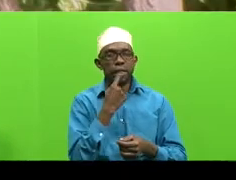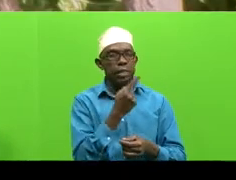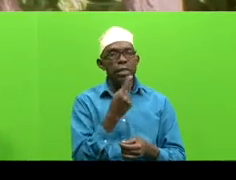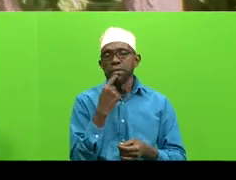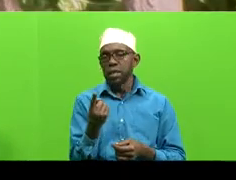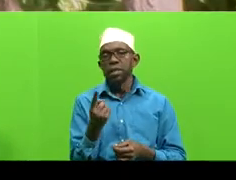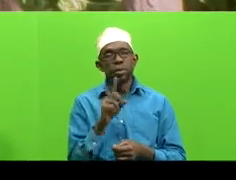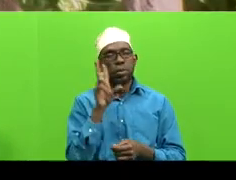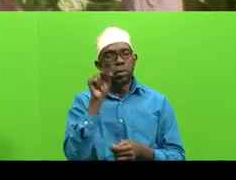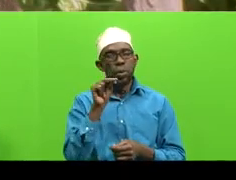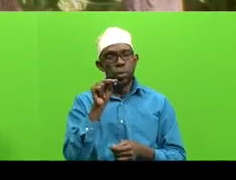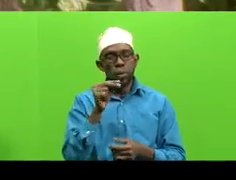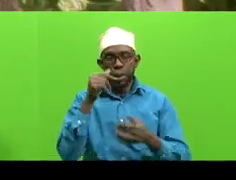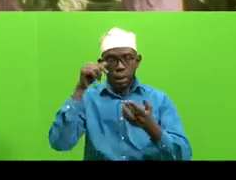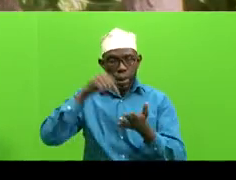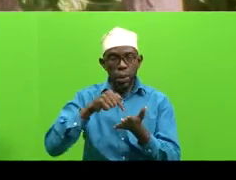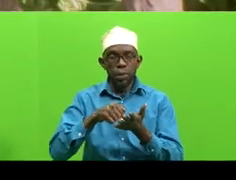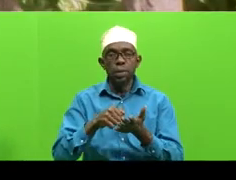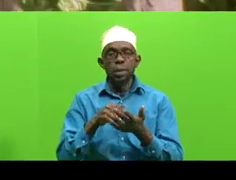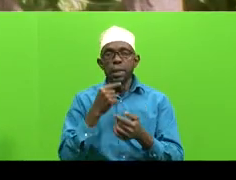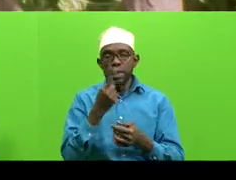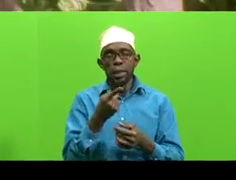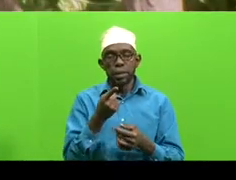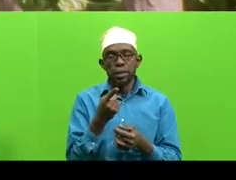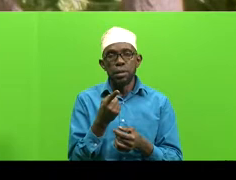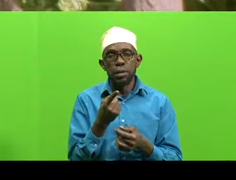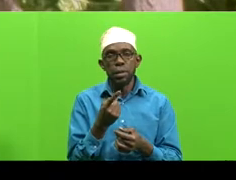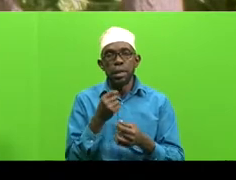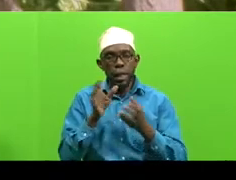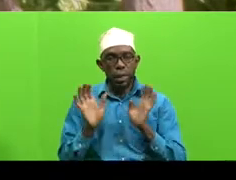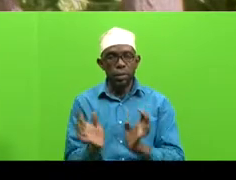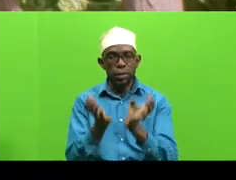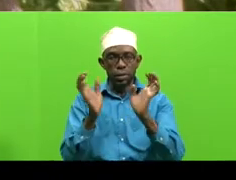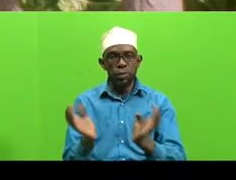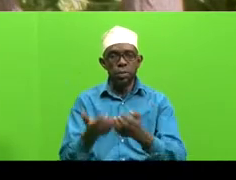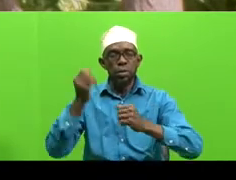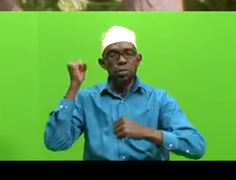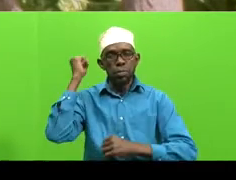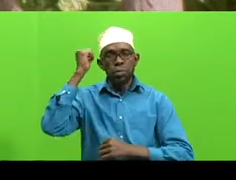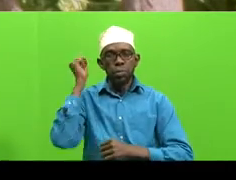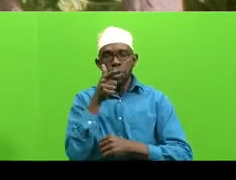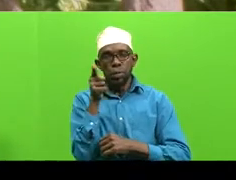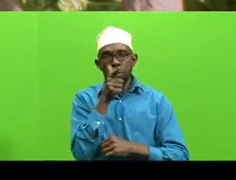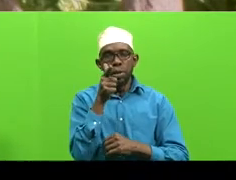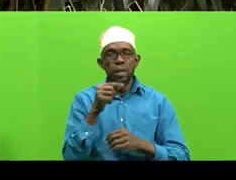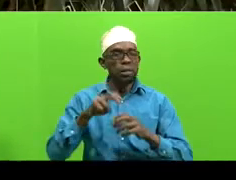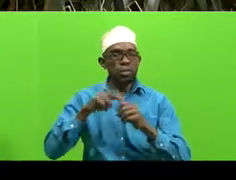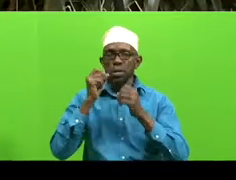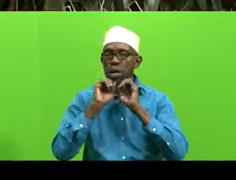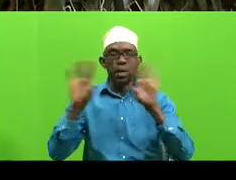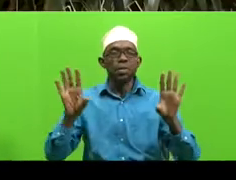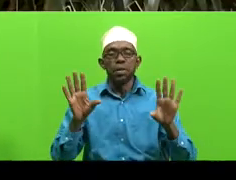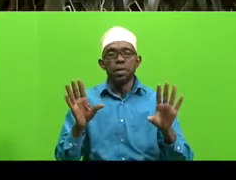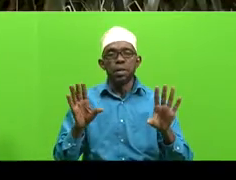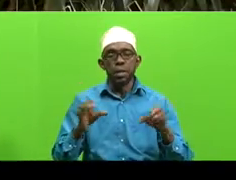alisema. Hapana, enzi za wakati wa kusema ati alisema, akasisitiza, akihutubia wanahabari, enzi hizo hazipo tena.